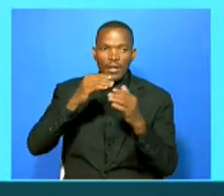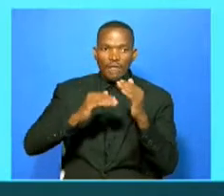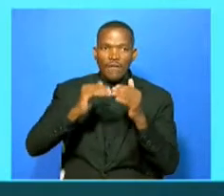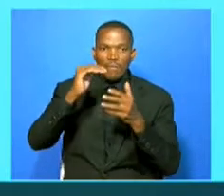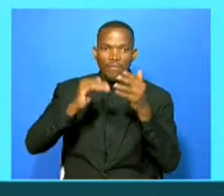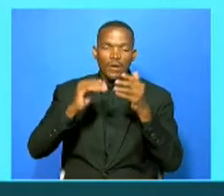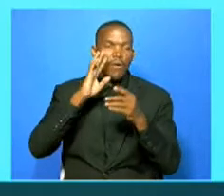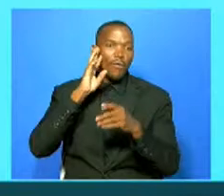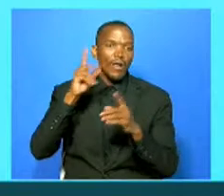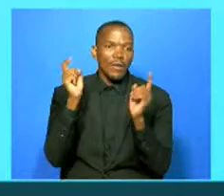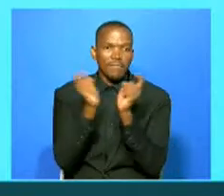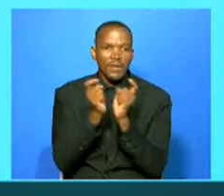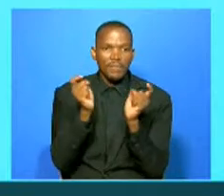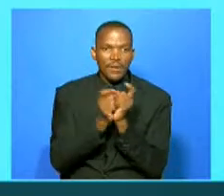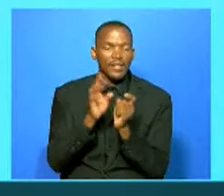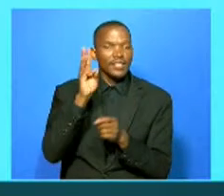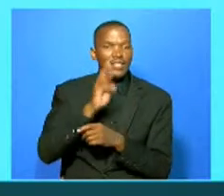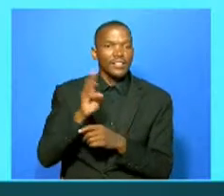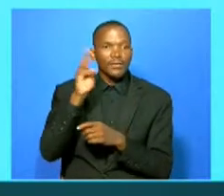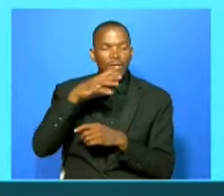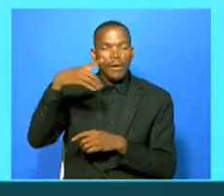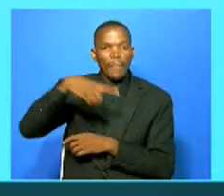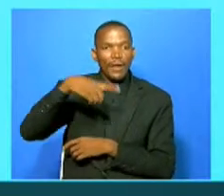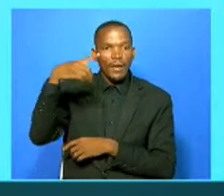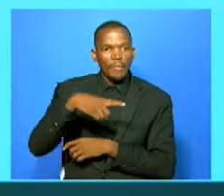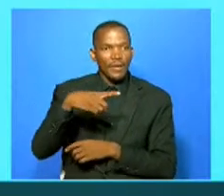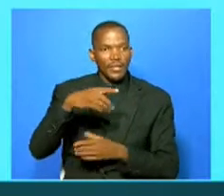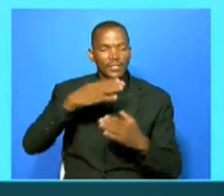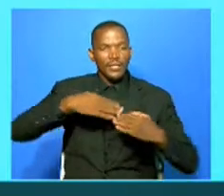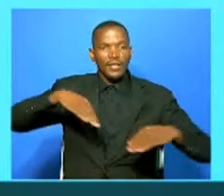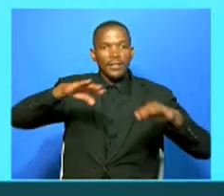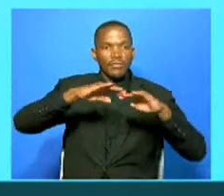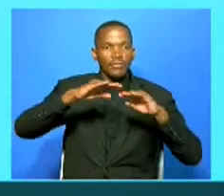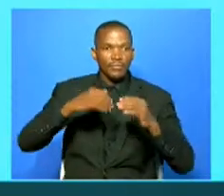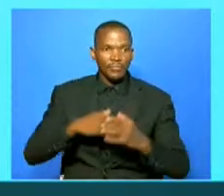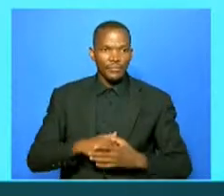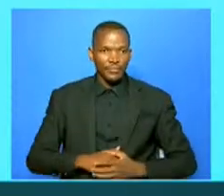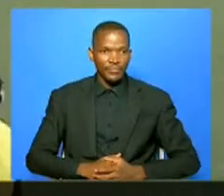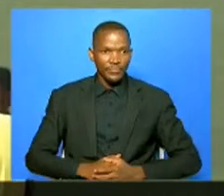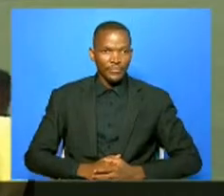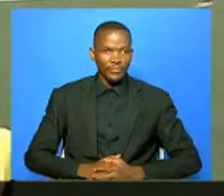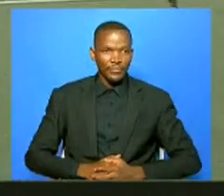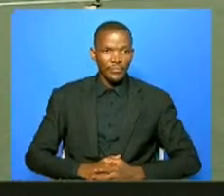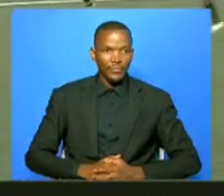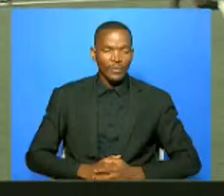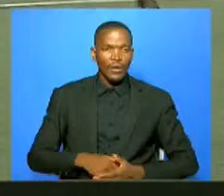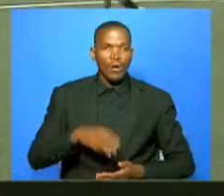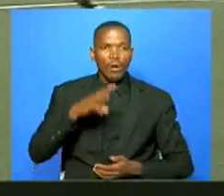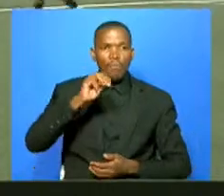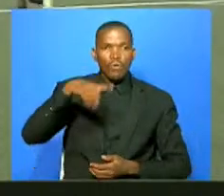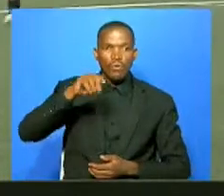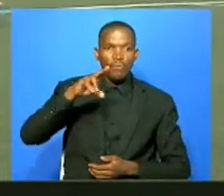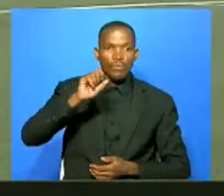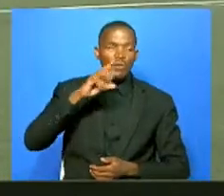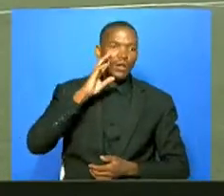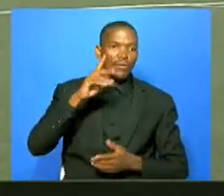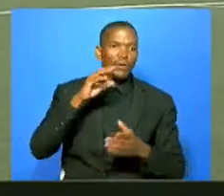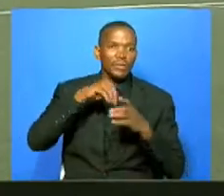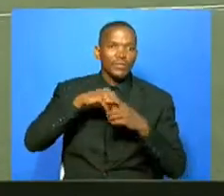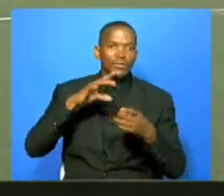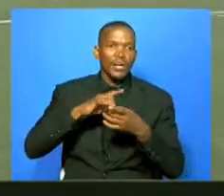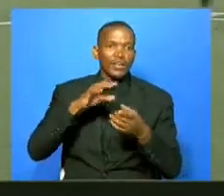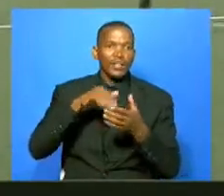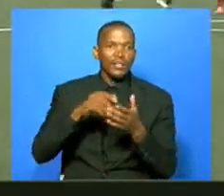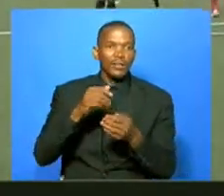di tla bapolana ka matlhatso kwa Palapay Stadium le diapoloko o go tsholetse pego. Moropule Wanderers ba tsena mo motshamekong o ba le